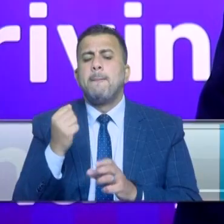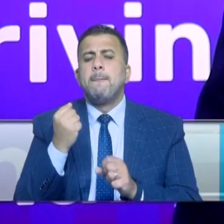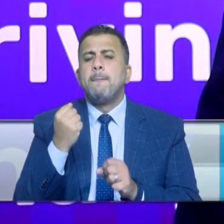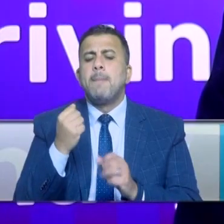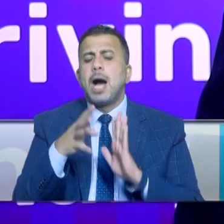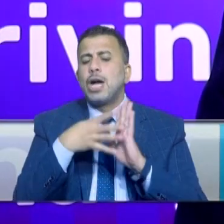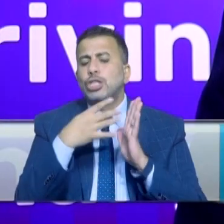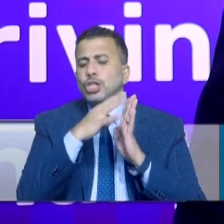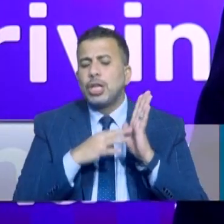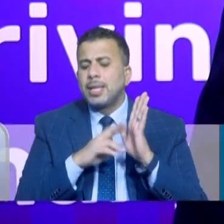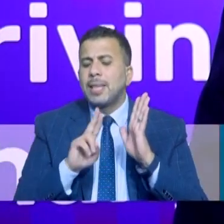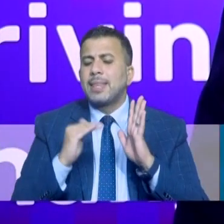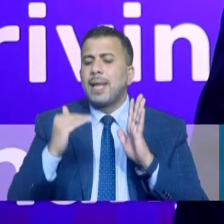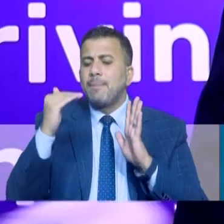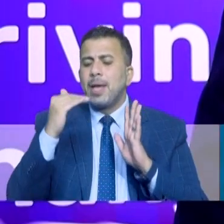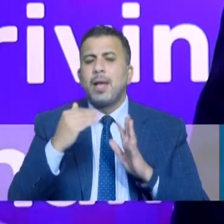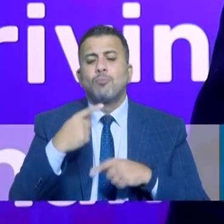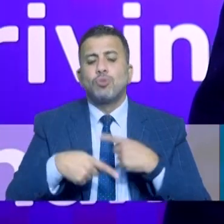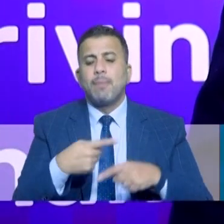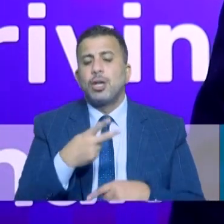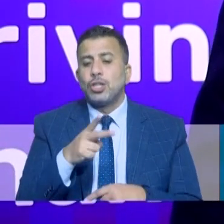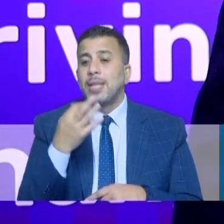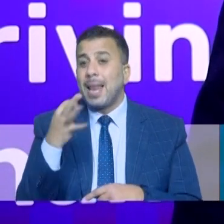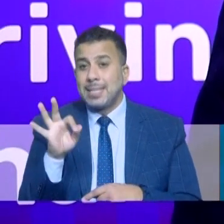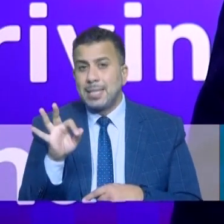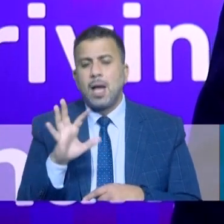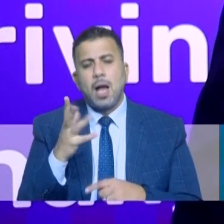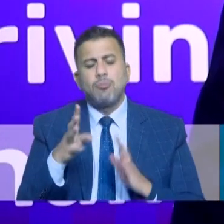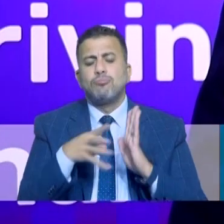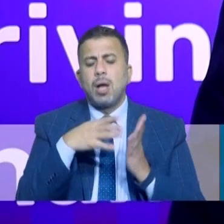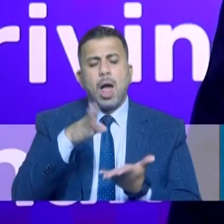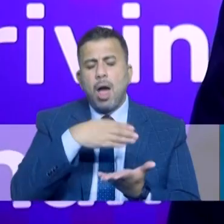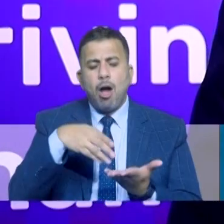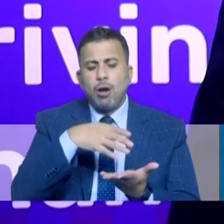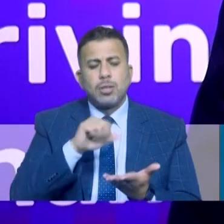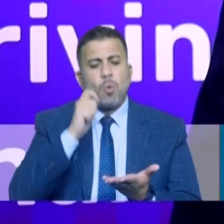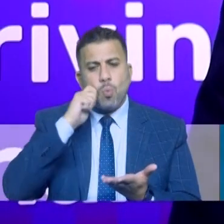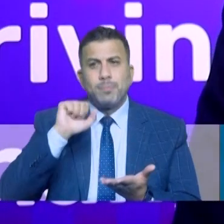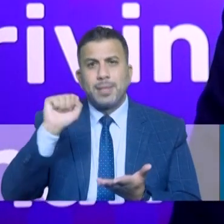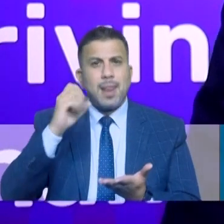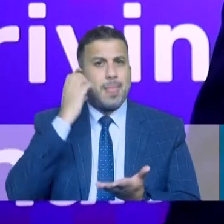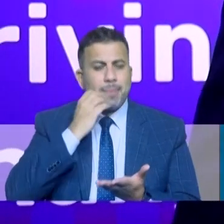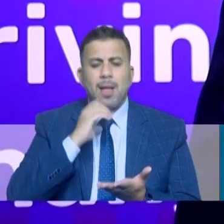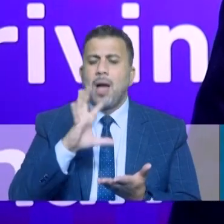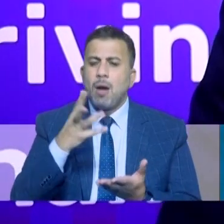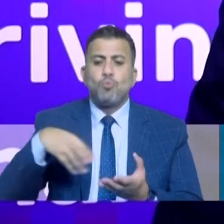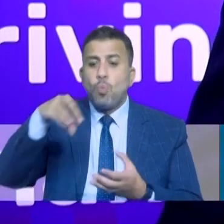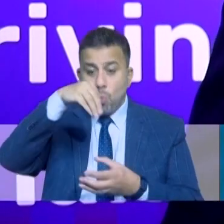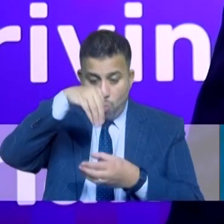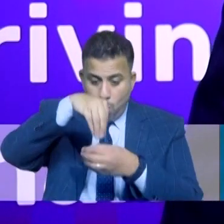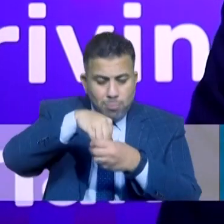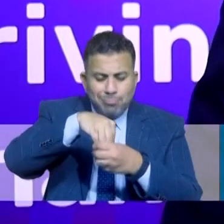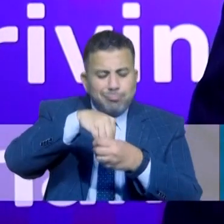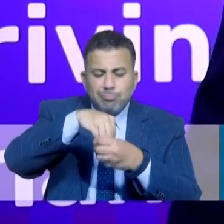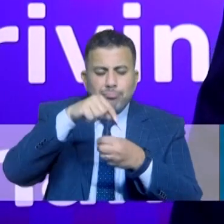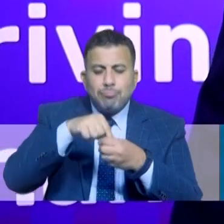اجنده التنميه المستدامه 20 30 او الاجندات والاستراتيجيات الوطنيه اللي هي بتصب كلها في النهايه